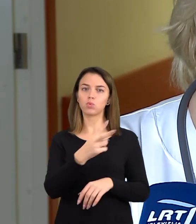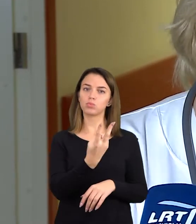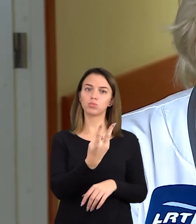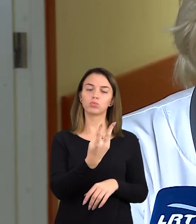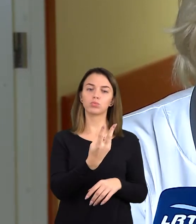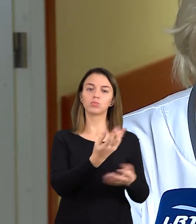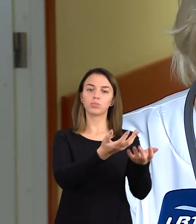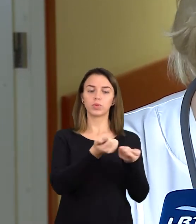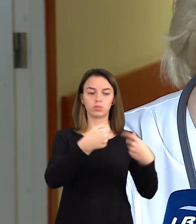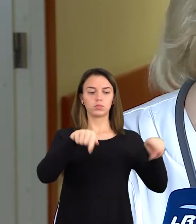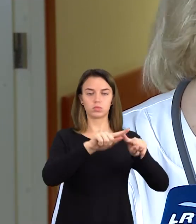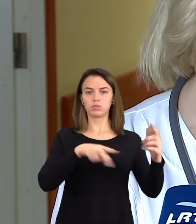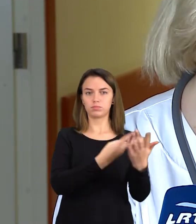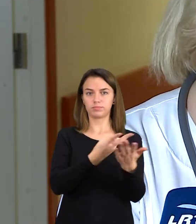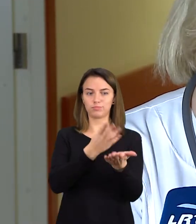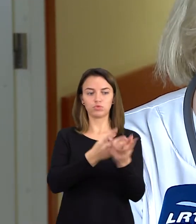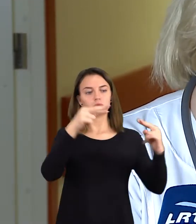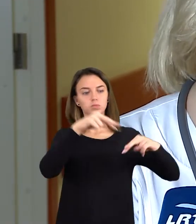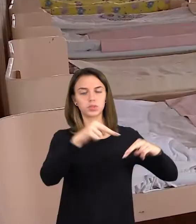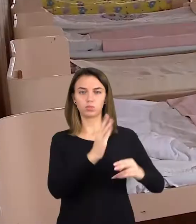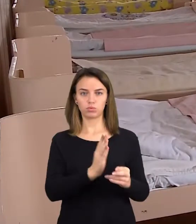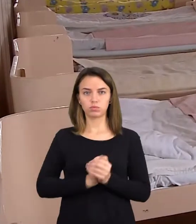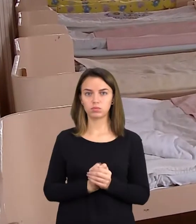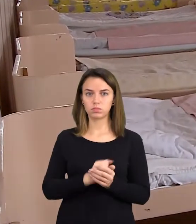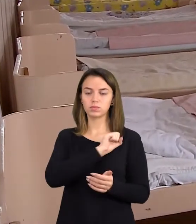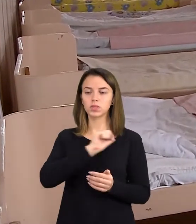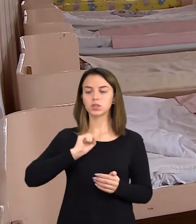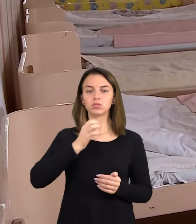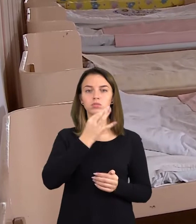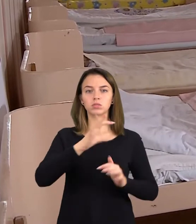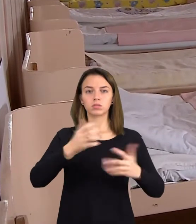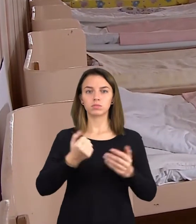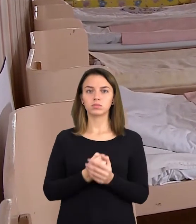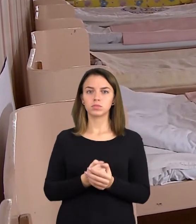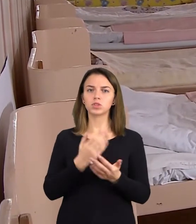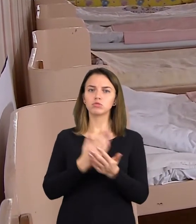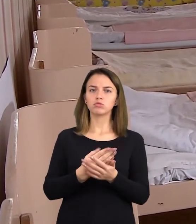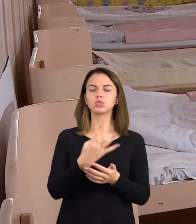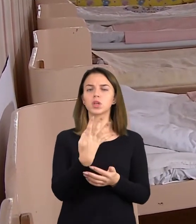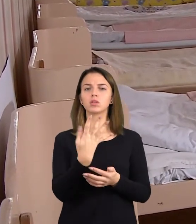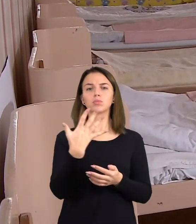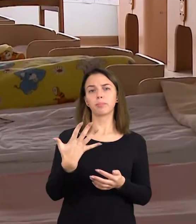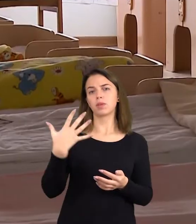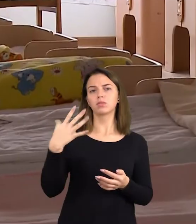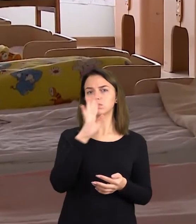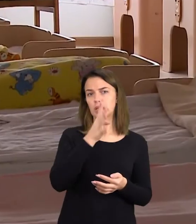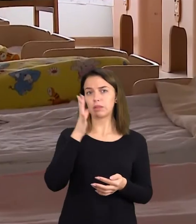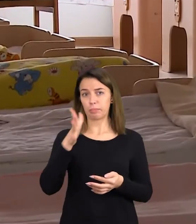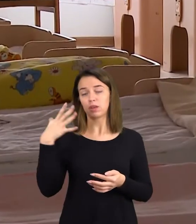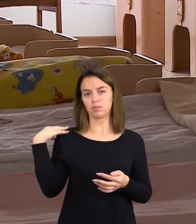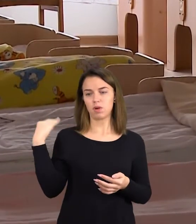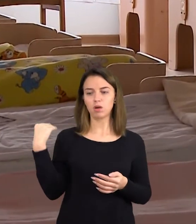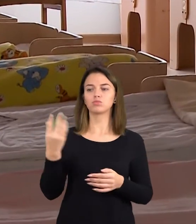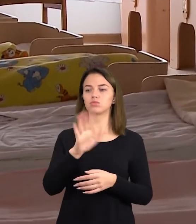į priėmimo skyrių stebėjimo paslaugą. Pasak gydytojos, bent pora 4-5 metų ligoniukų